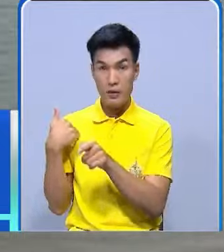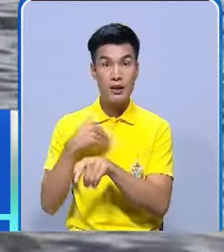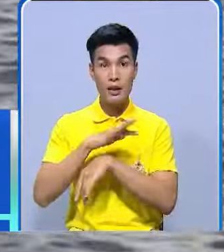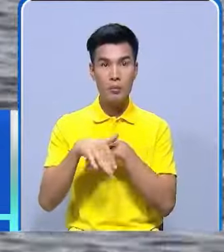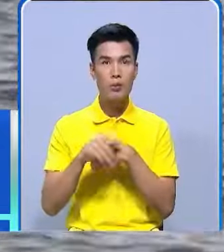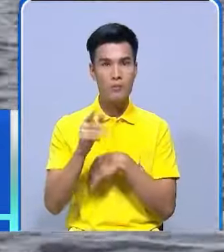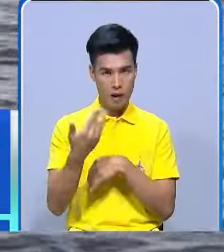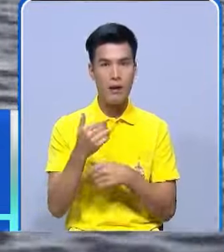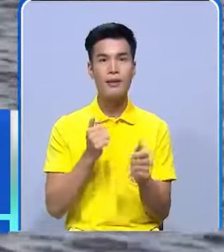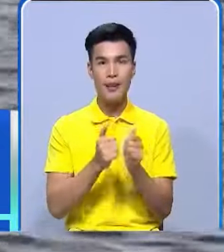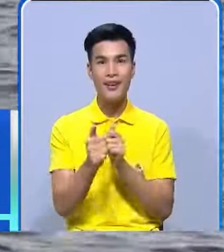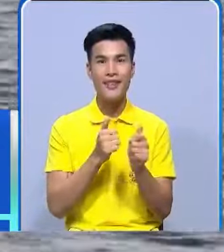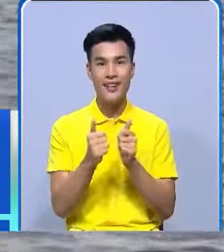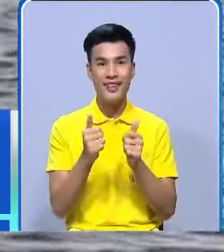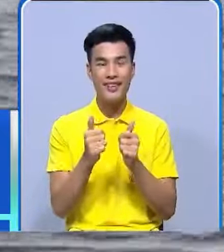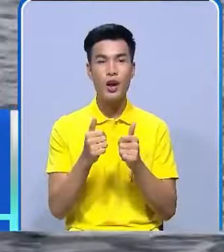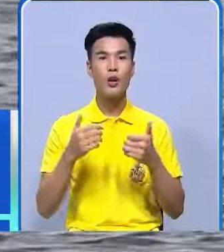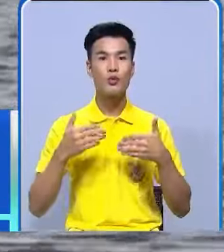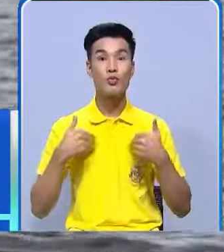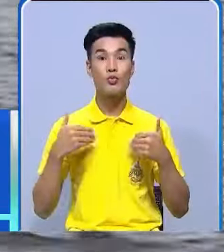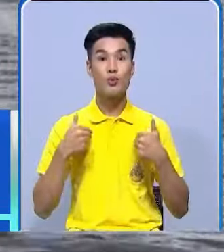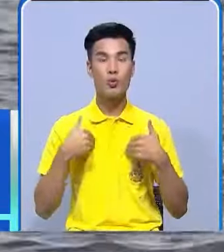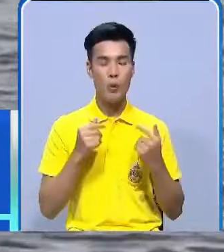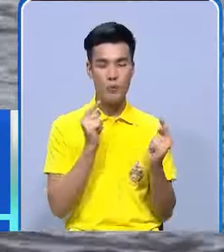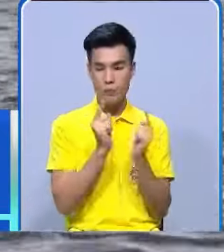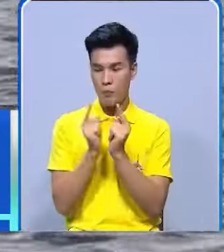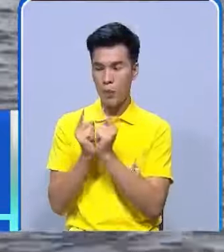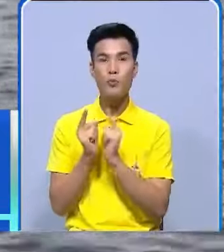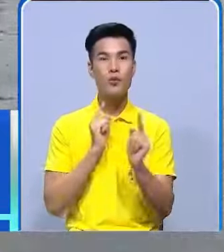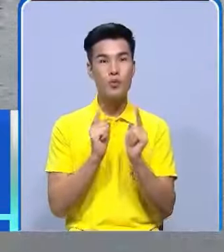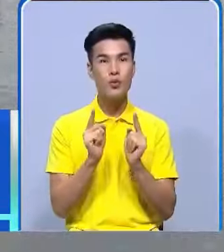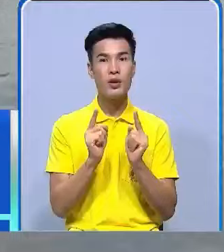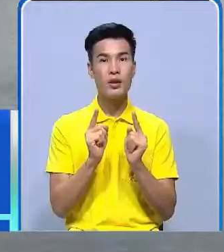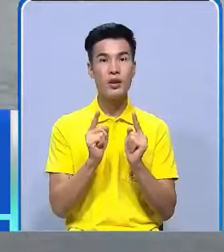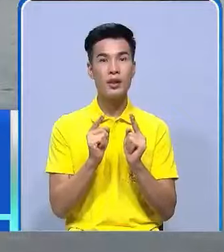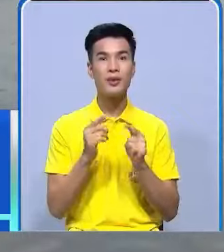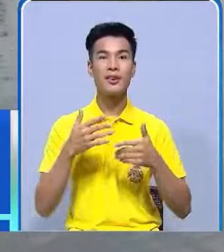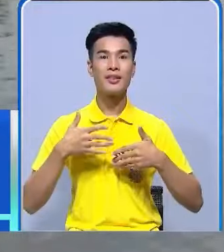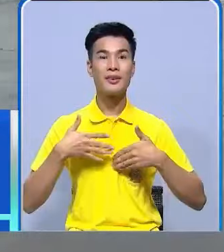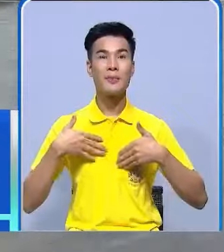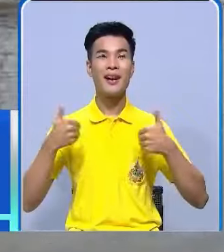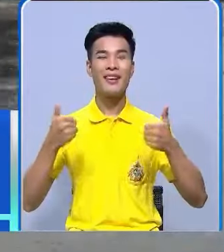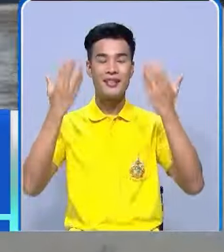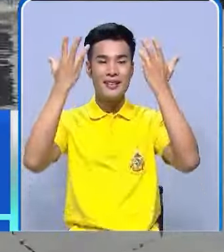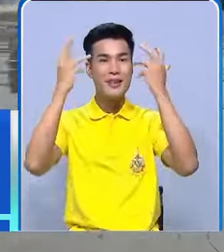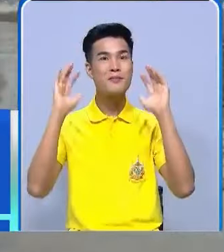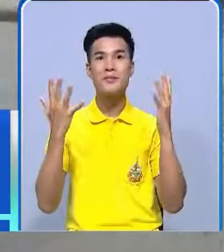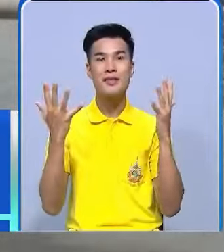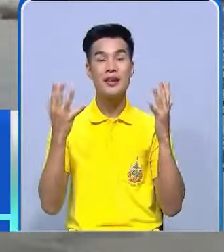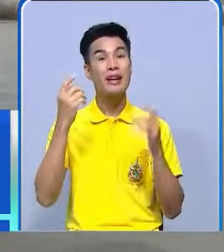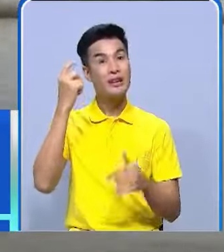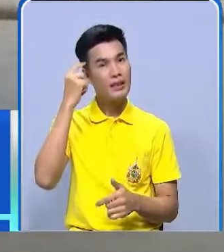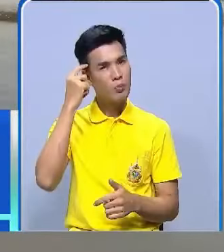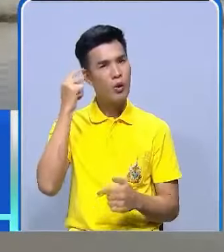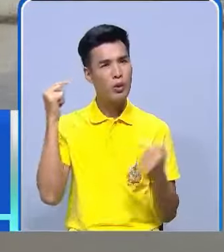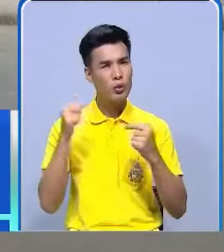แข่งกันซะหน่อยดีกว่าได้สนุกสนานพบเจอพูดคุยกันระหว่างหมู่บ้านมันก็คลายเครียดไปได้อะนะคะเพราะคาดว่าบางระ